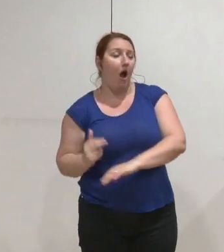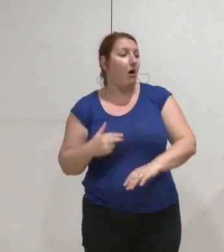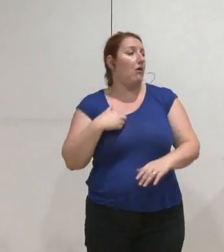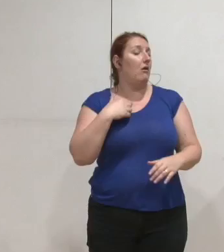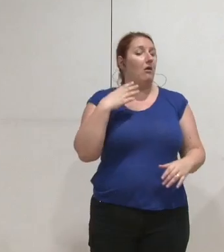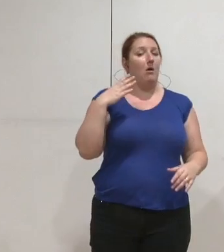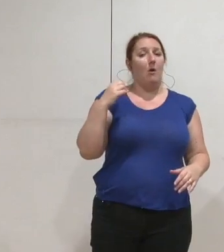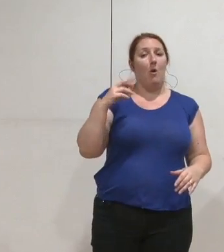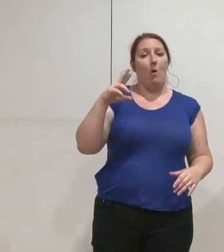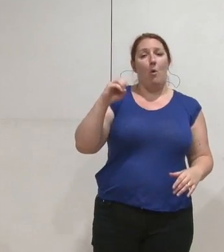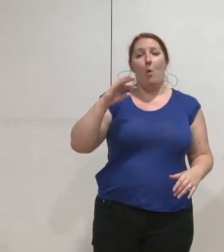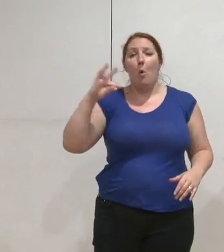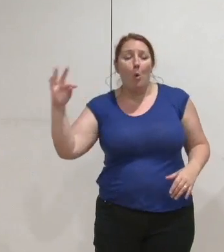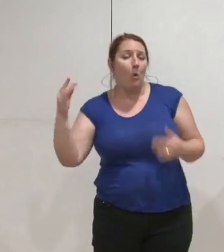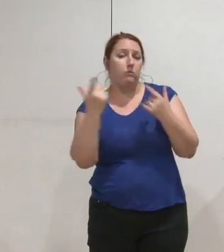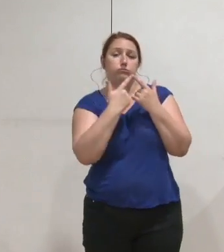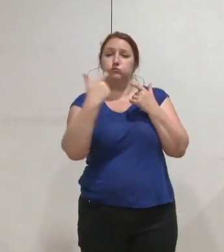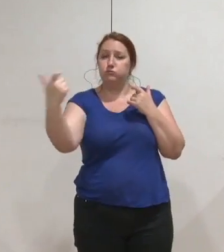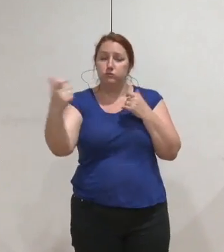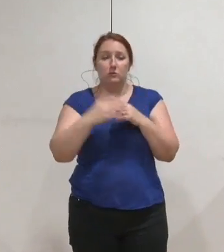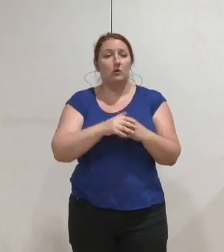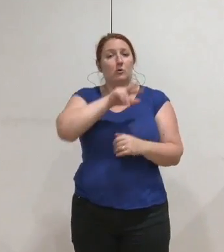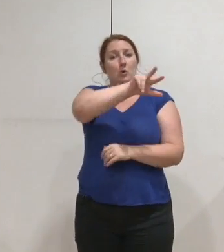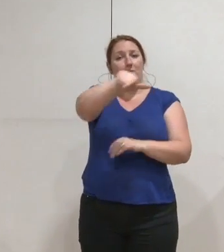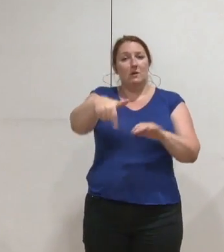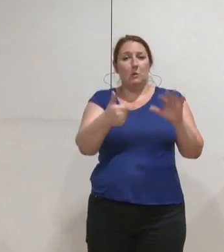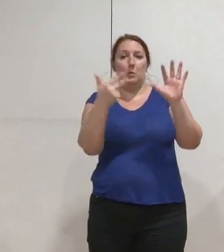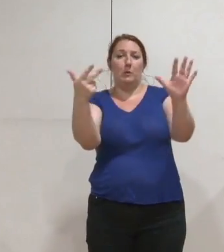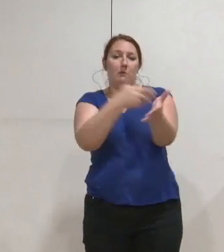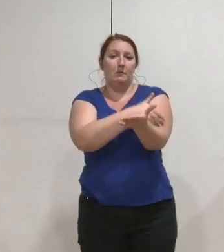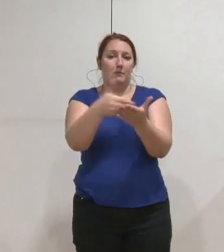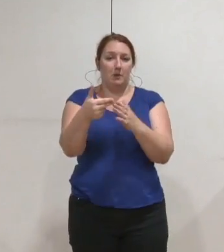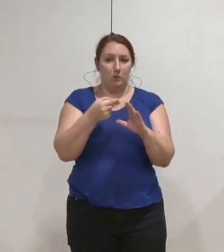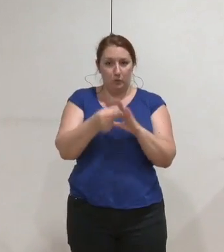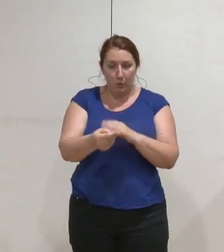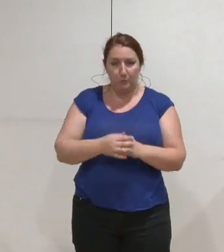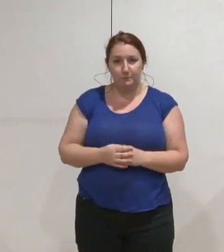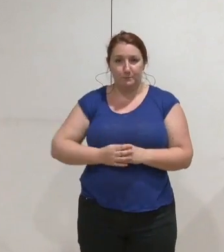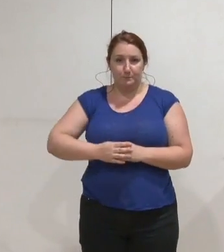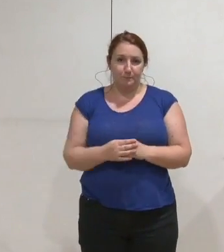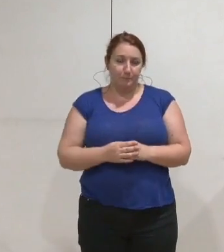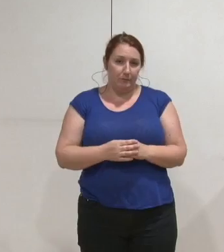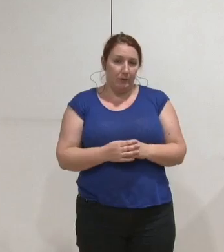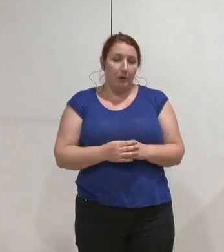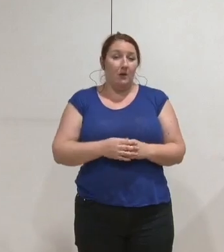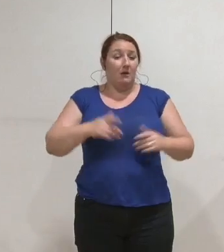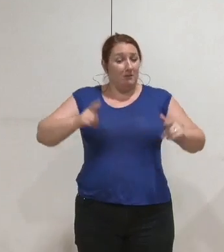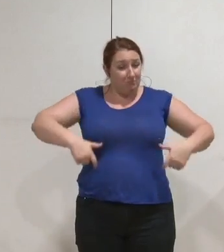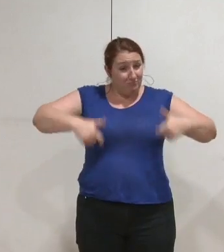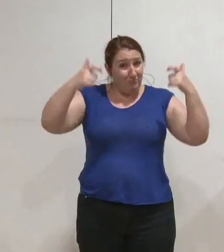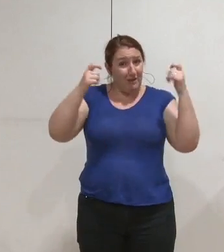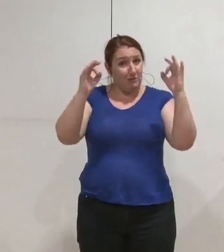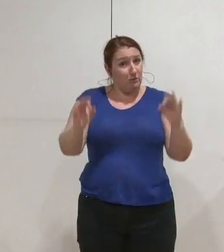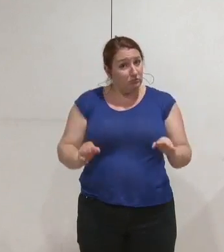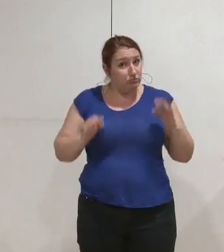choses à hauteur de 3 3,8 millions d'euros s'il s'agit effectivement de bâtiment en bonne et du forme je suis